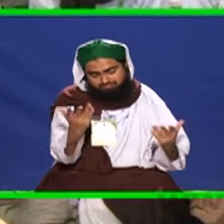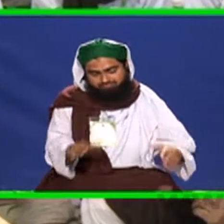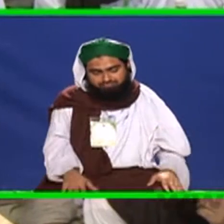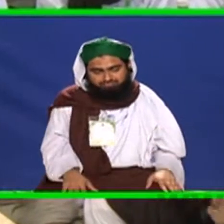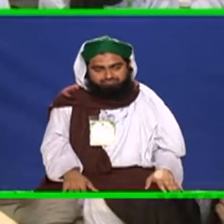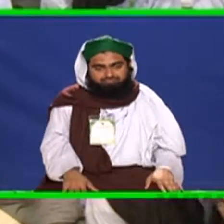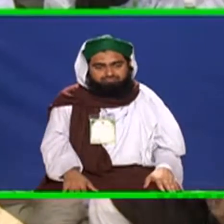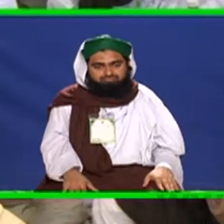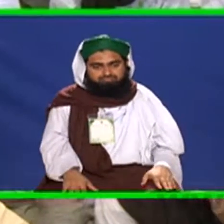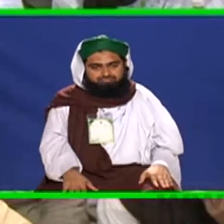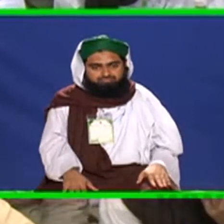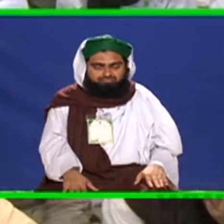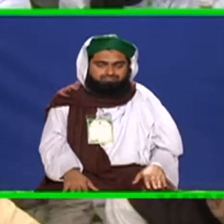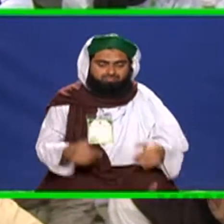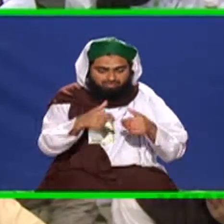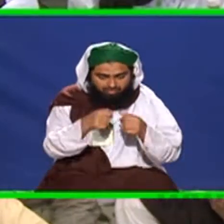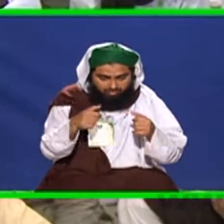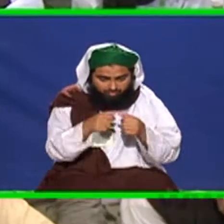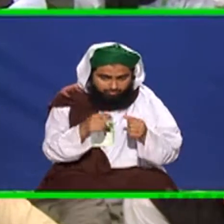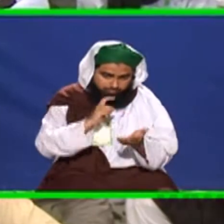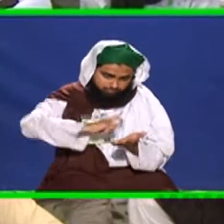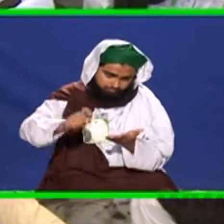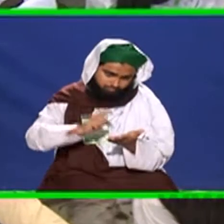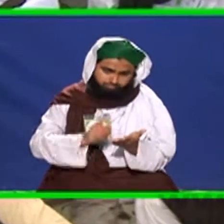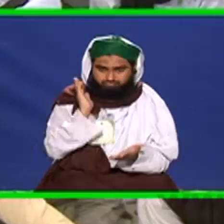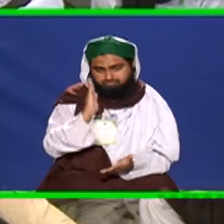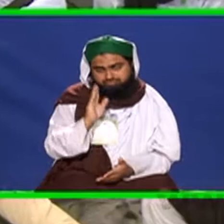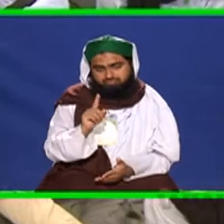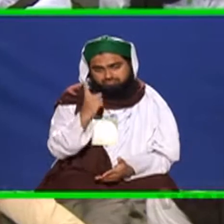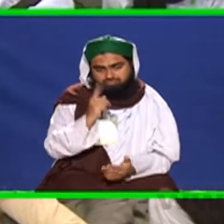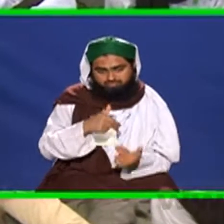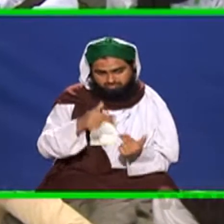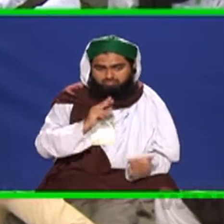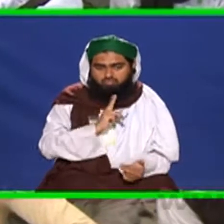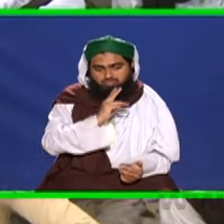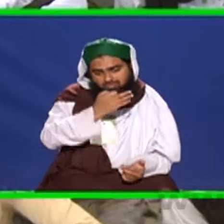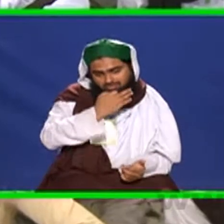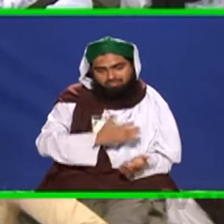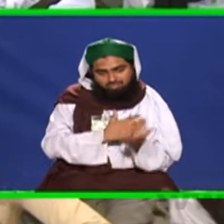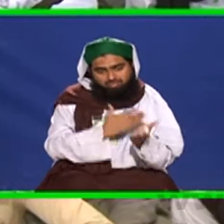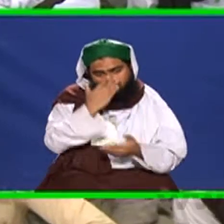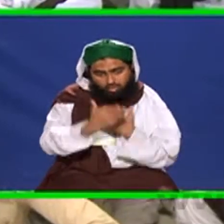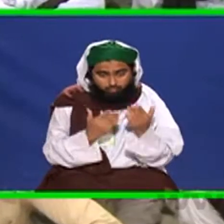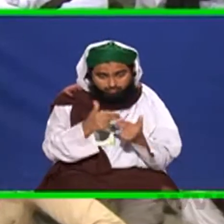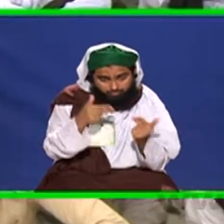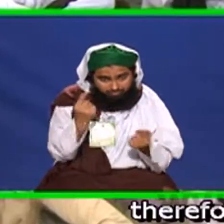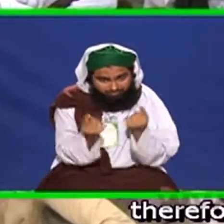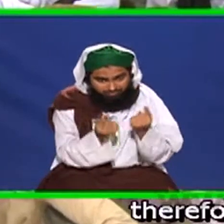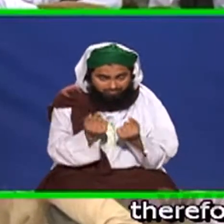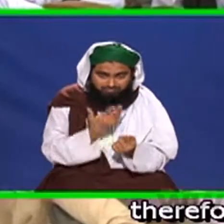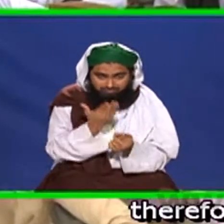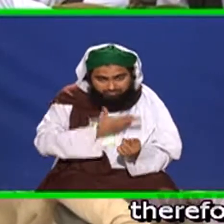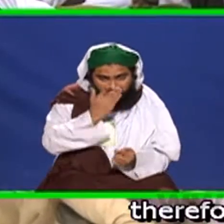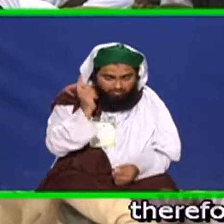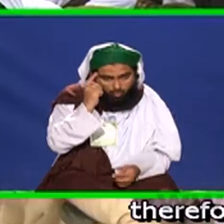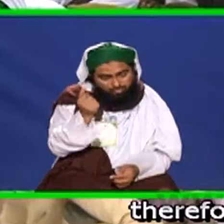के वज़ाइफ में और रात में ये काटा मैंने आपको इसी तरह तलत्तुफ में इसलिए समझा कि आपकी अकल में आ जाए, वरना लोग